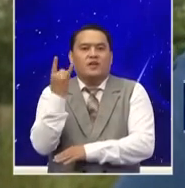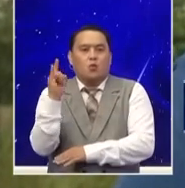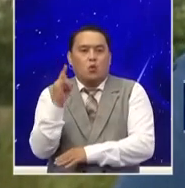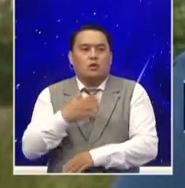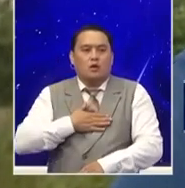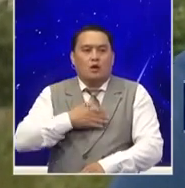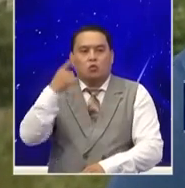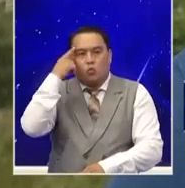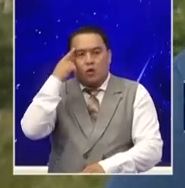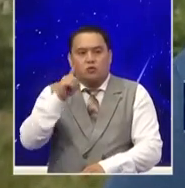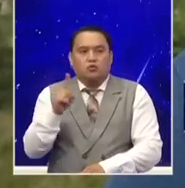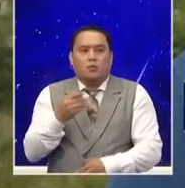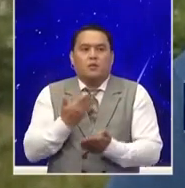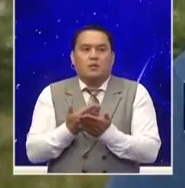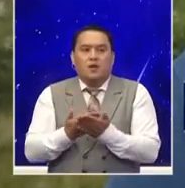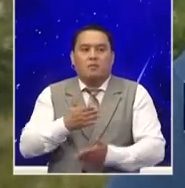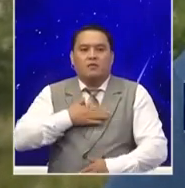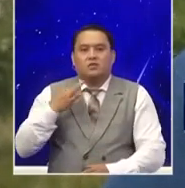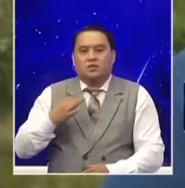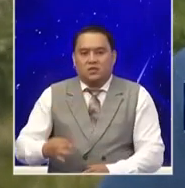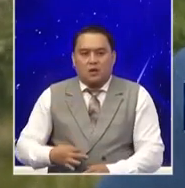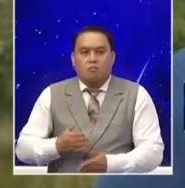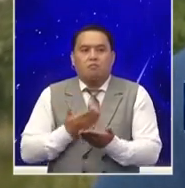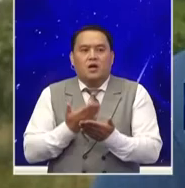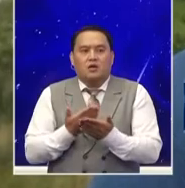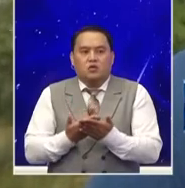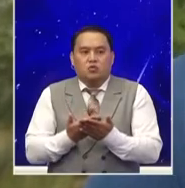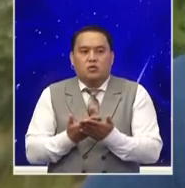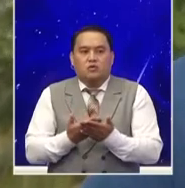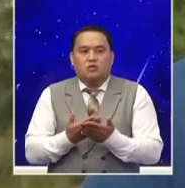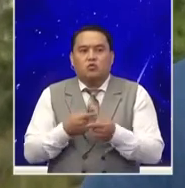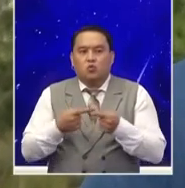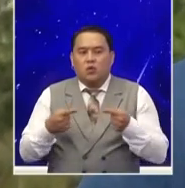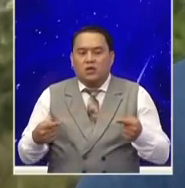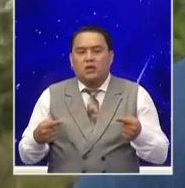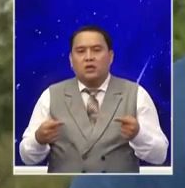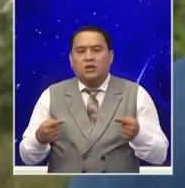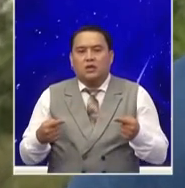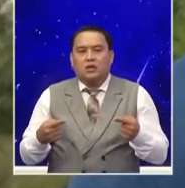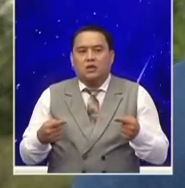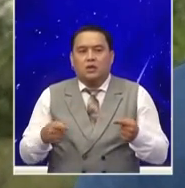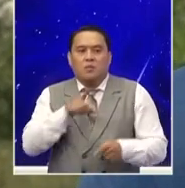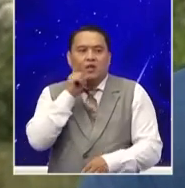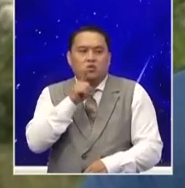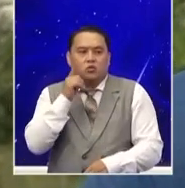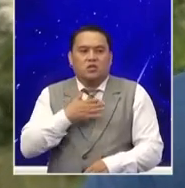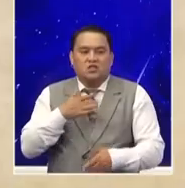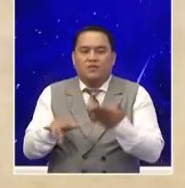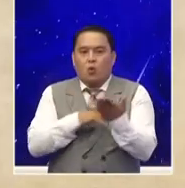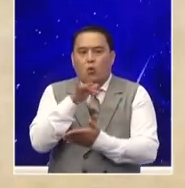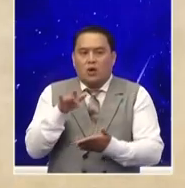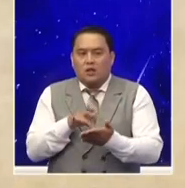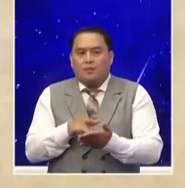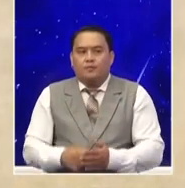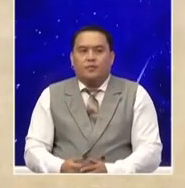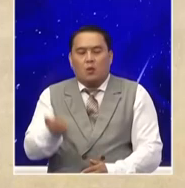Я думаю, пример моего сына послужит примером для других, для молодежи нашего города.